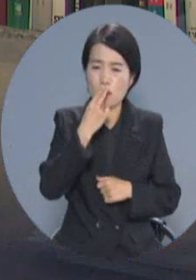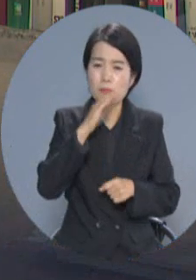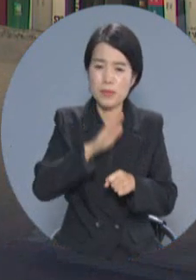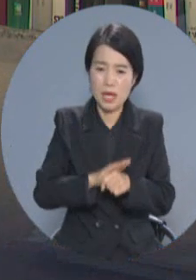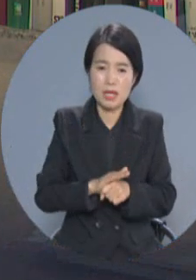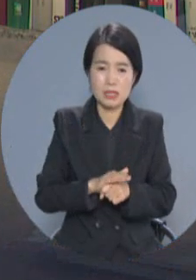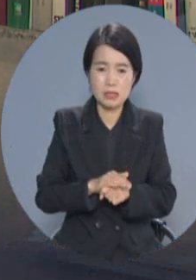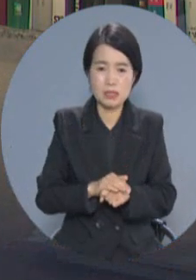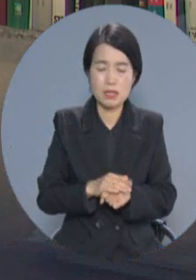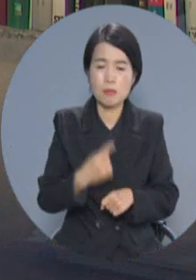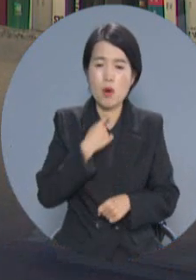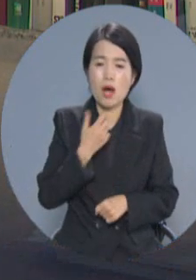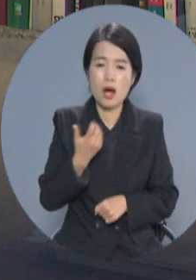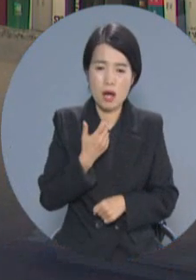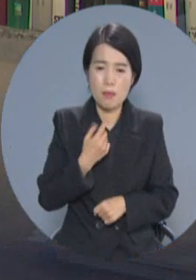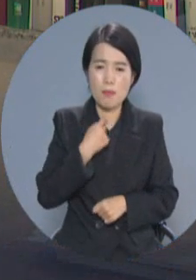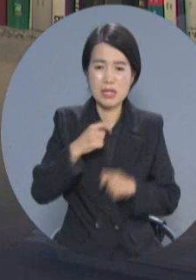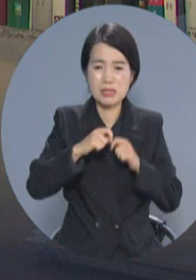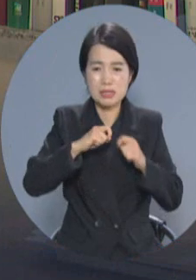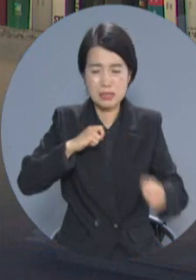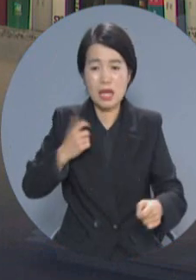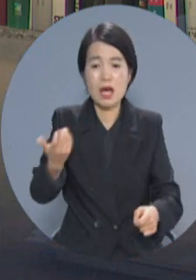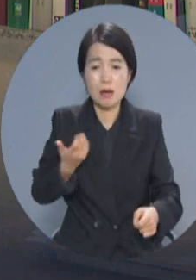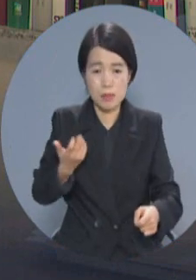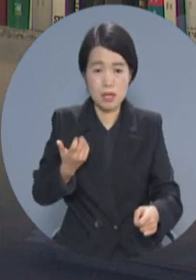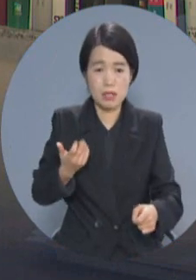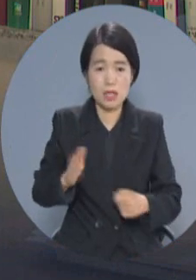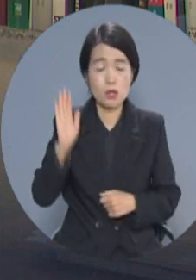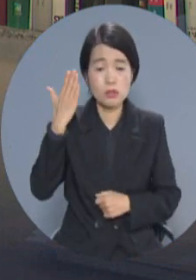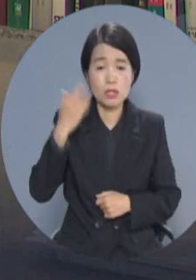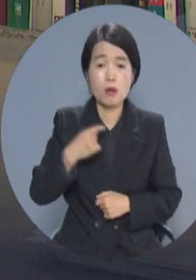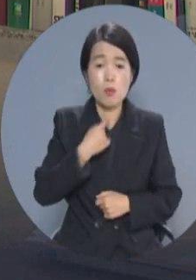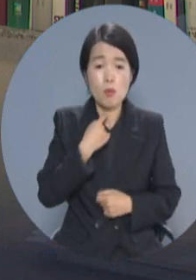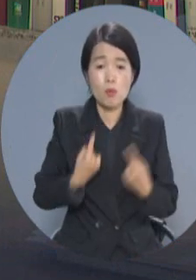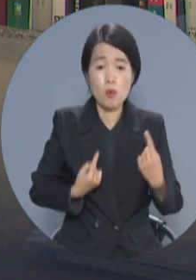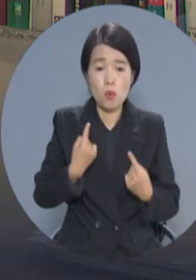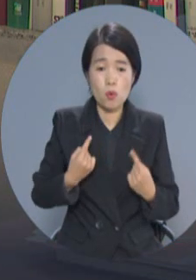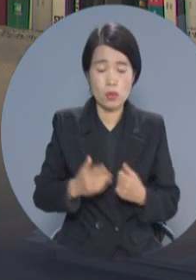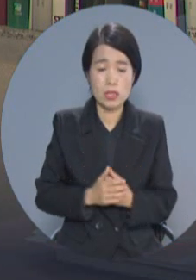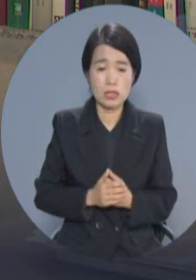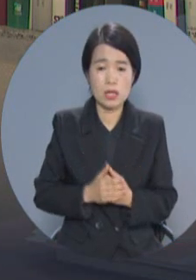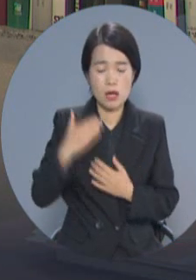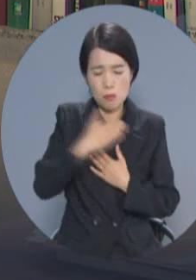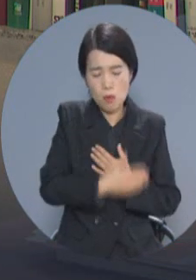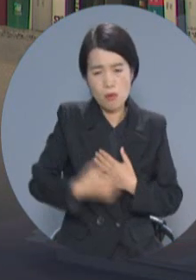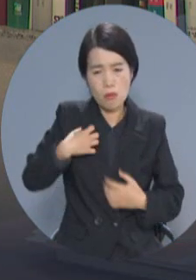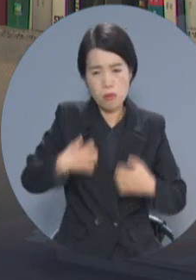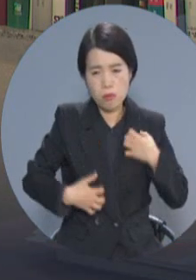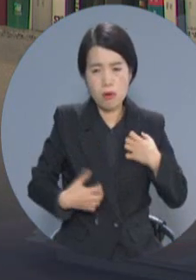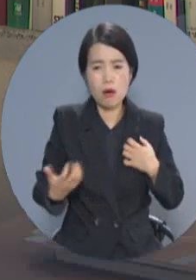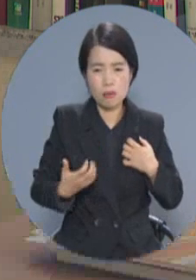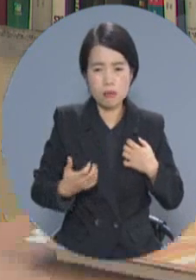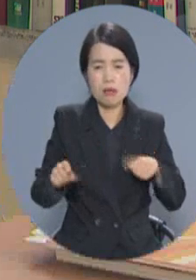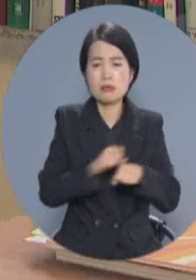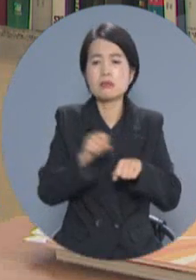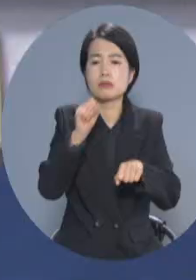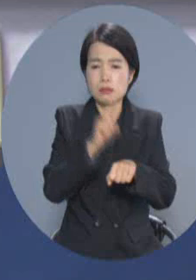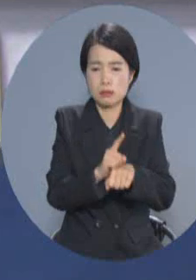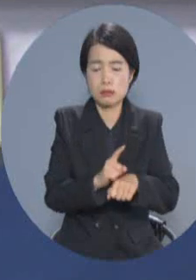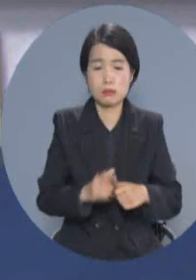막히고 목이 엄청 아파서 목이 찢어질 듯이 아팠는데 최근에는 목보다는 전신 증상이 좀 심한 게 특징인 것